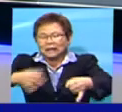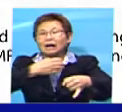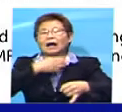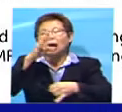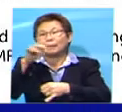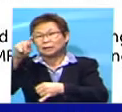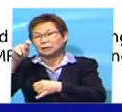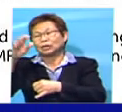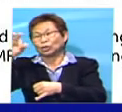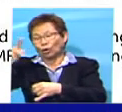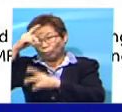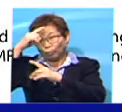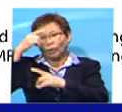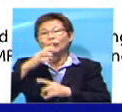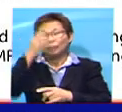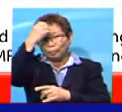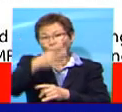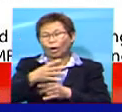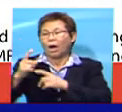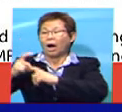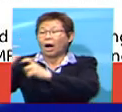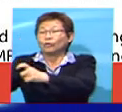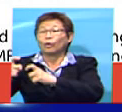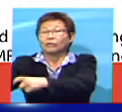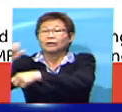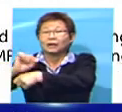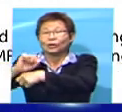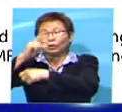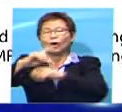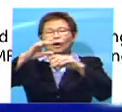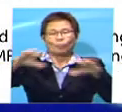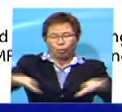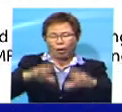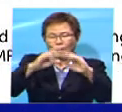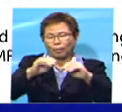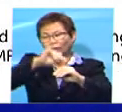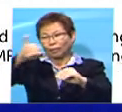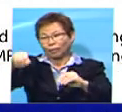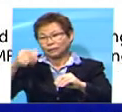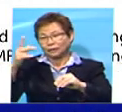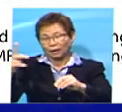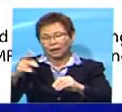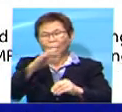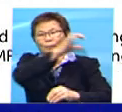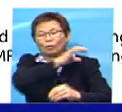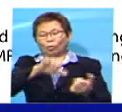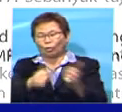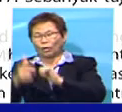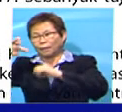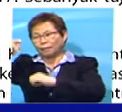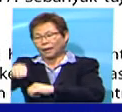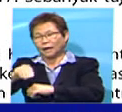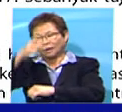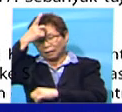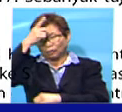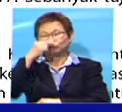Corp memaklumkan penganugerahan pakej kerja ini dibuat pada mesyuarat jawatankuasa perolehan sehenti yang dipengerusikan Perdana Menteri